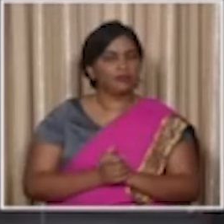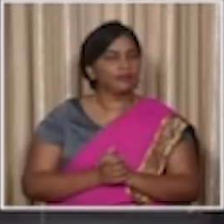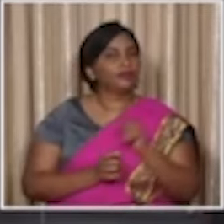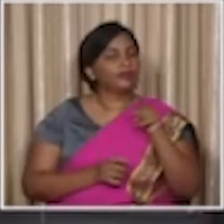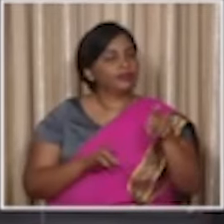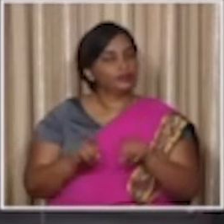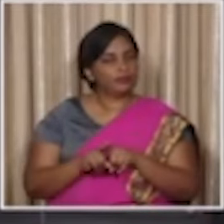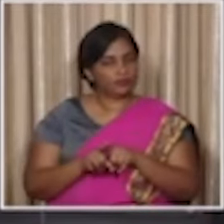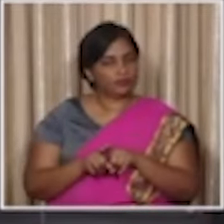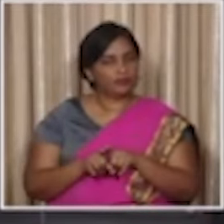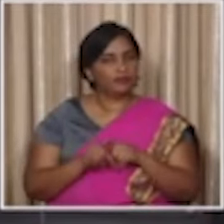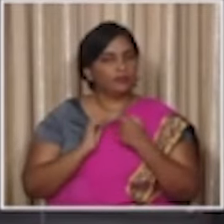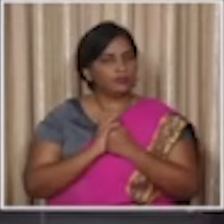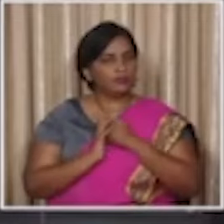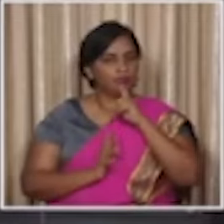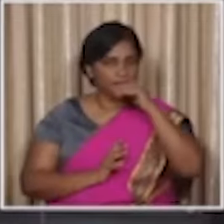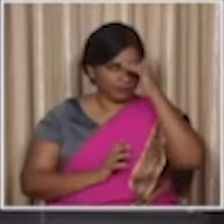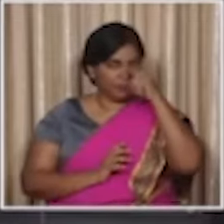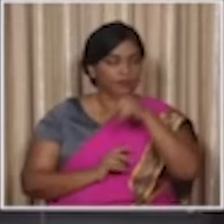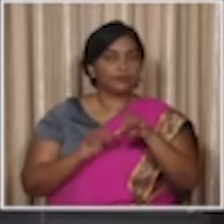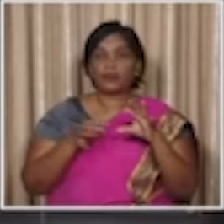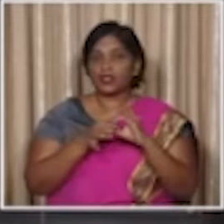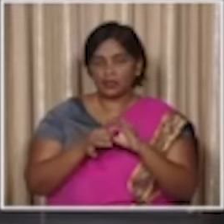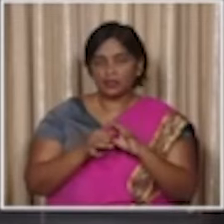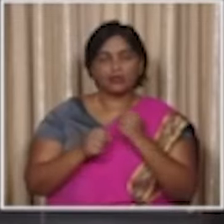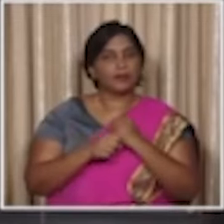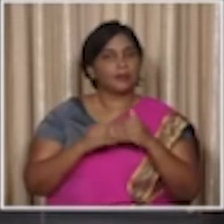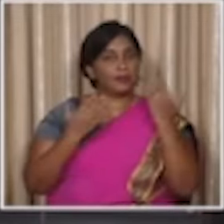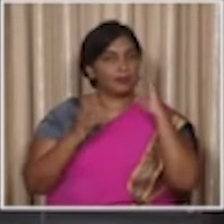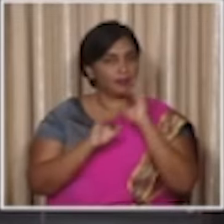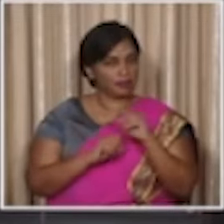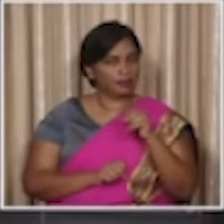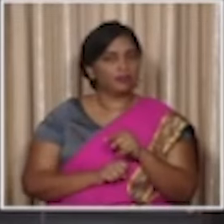ඒකම ගරු කතානායකතුමනි ඊට සම්බන්ධ ගැසට් නිවේදනය